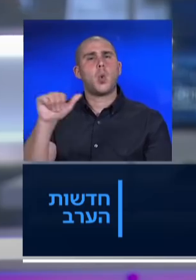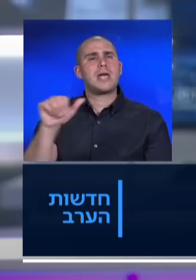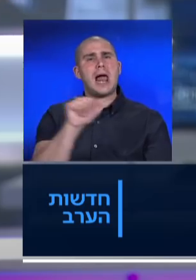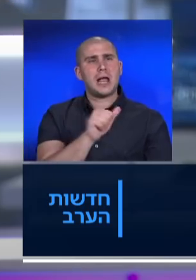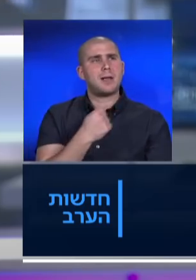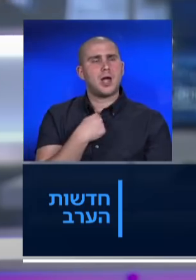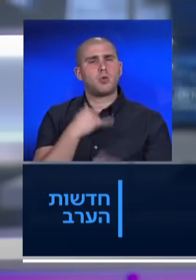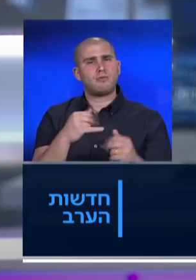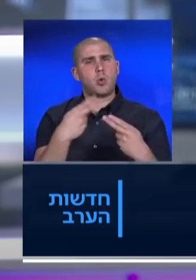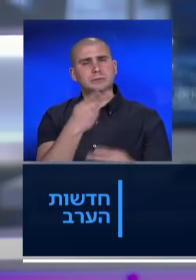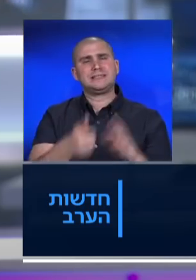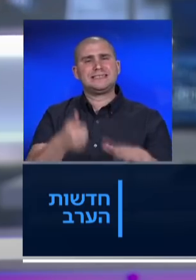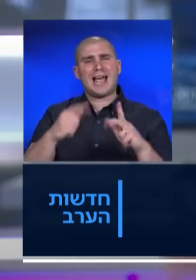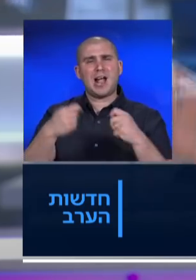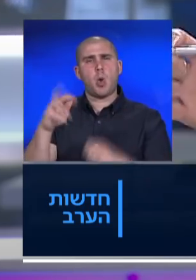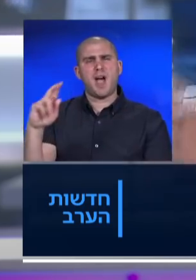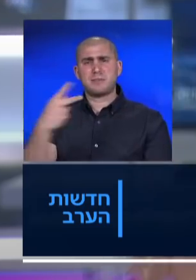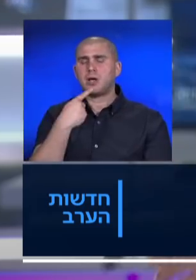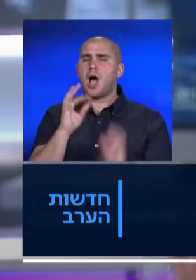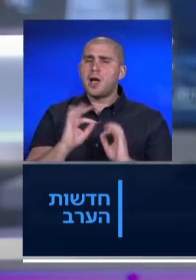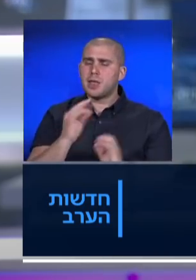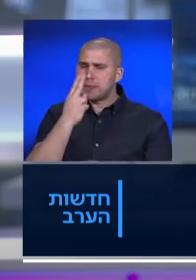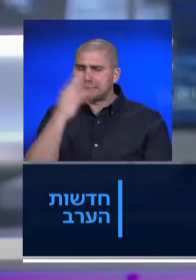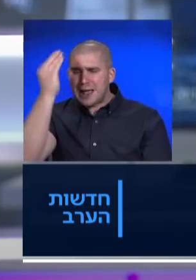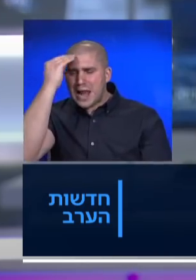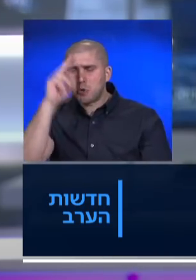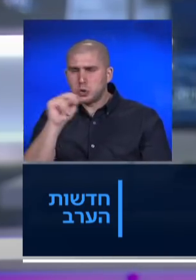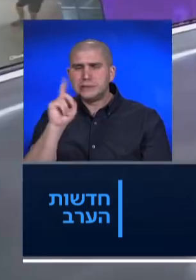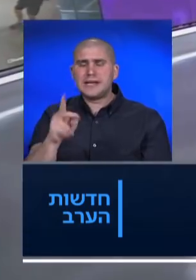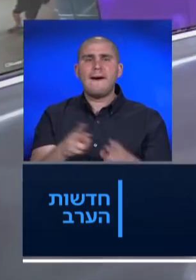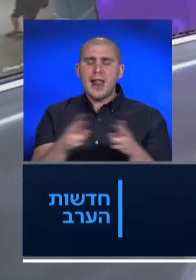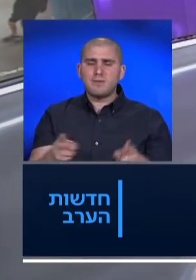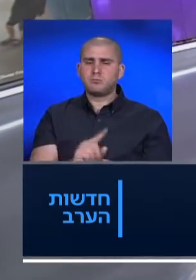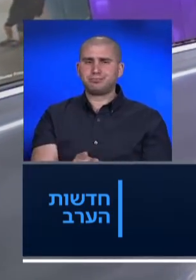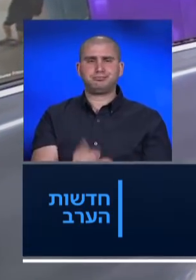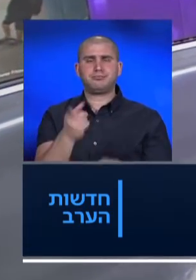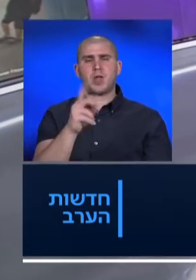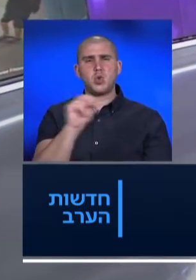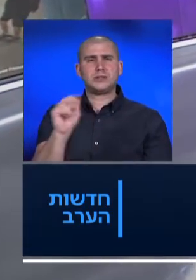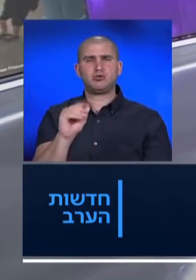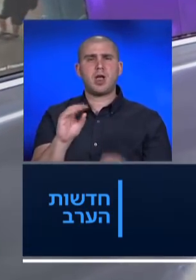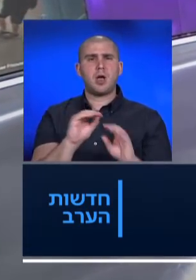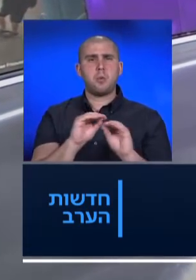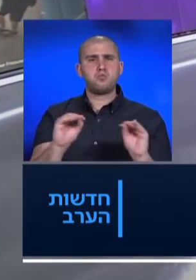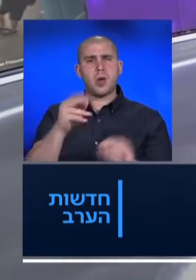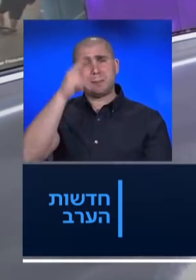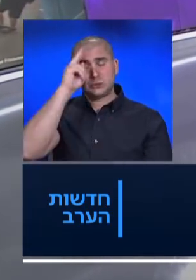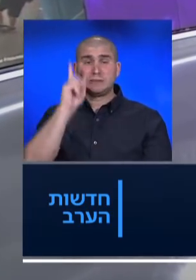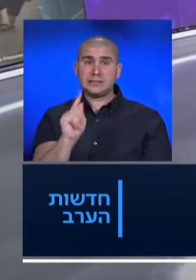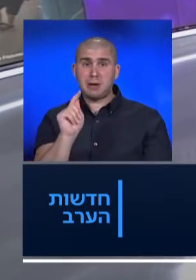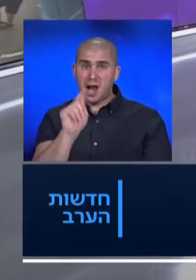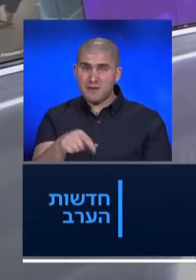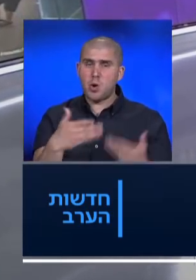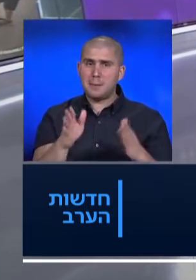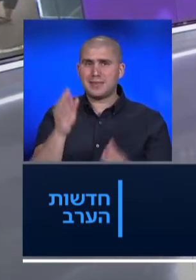חינוך פרץ אומר לנו שהוא עדיין לומד את הנושא, אבל צריך לפתור באופן מיידי את עניין המורים בסיכון שנאלצים להגיע היום לפתיחת הלימודים.